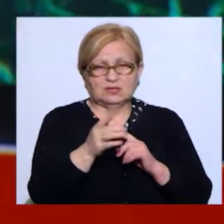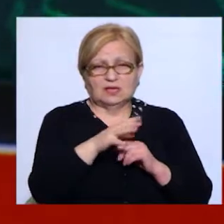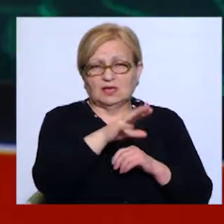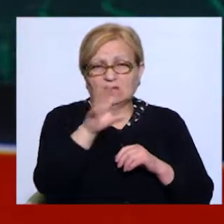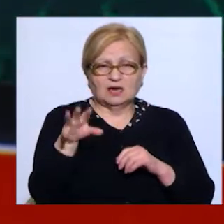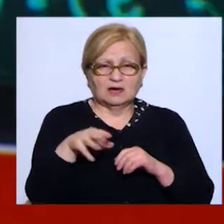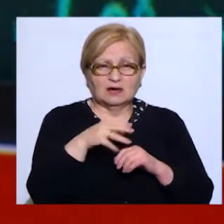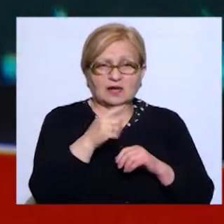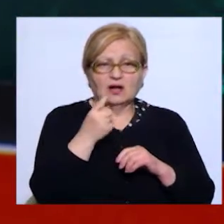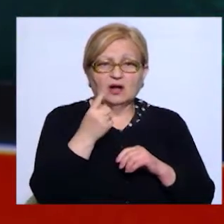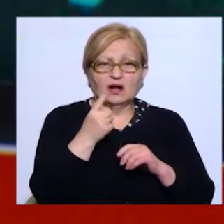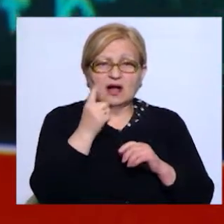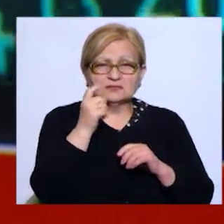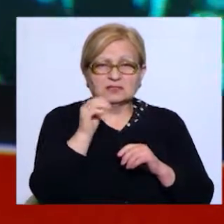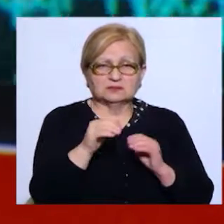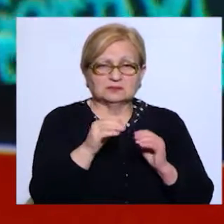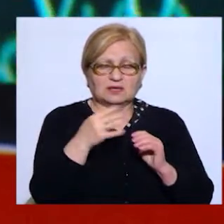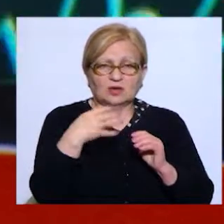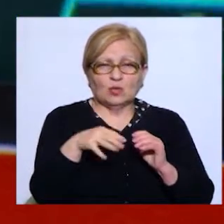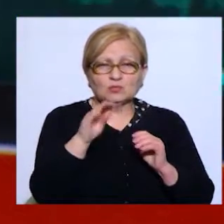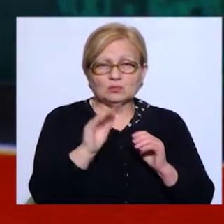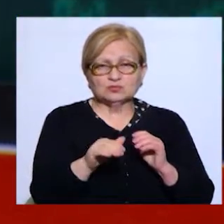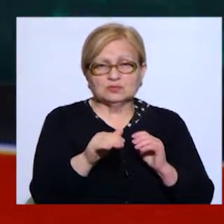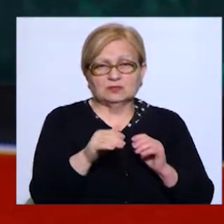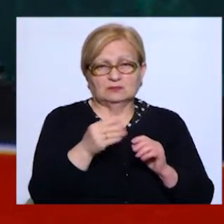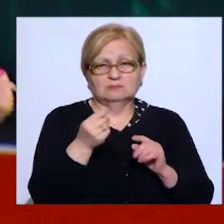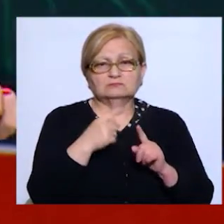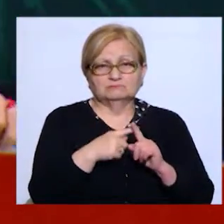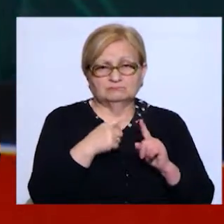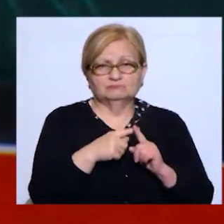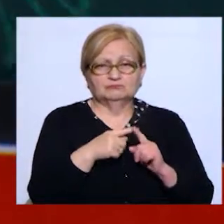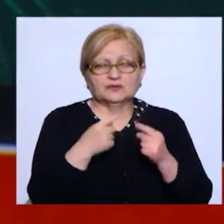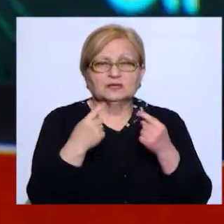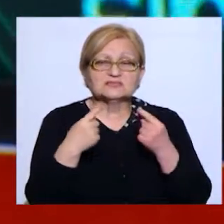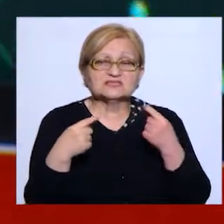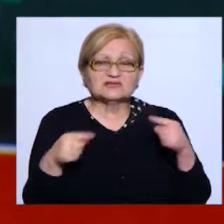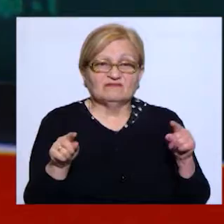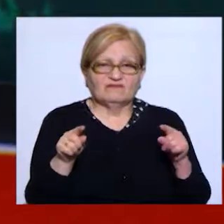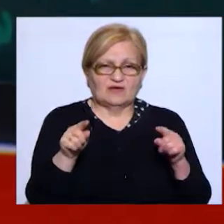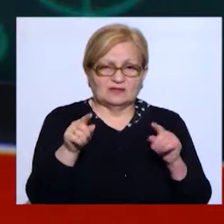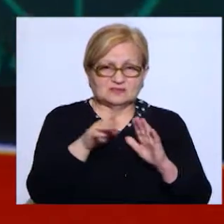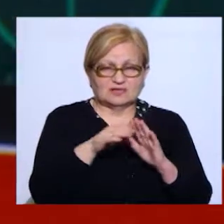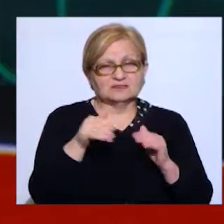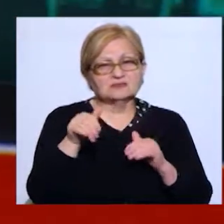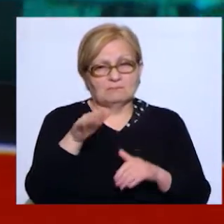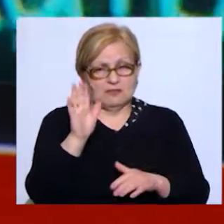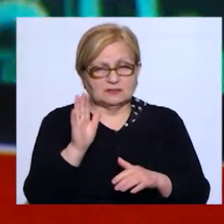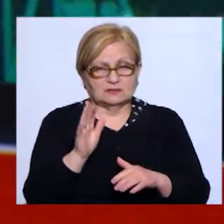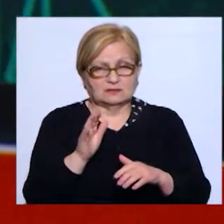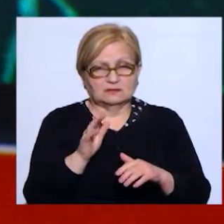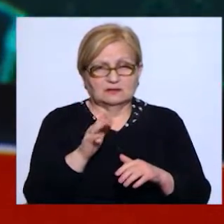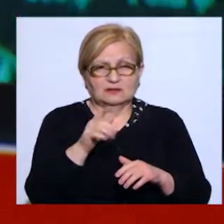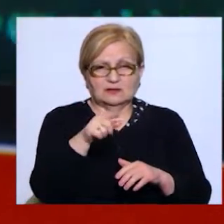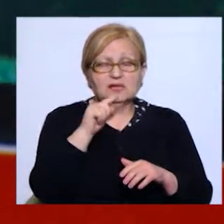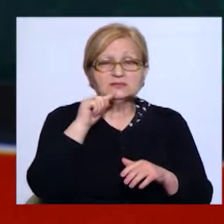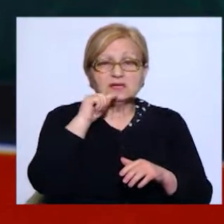10,000, 100,000 ბავშვიდან 40,000 მათემატიკა უყვარს სხვა საგანზე მეტად. ანუ ესეთი ნახეთ, დროის